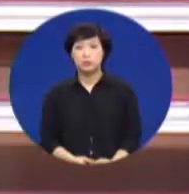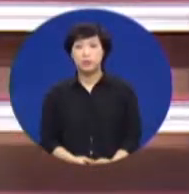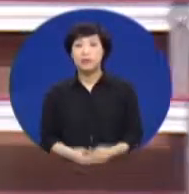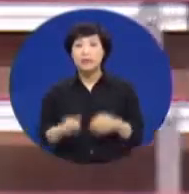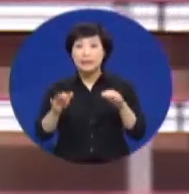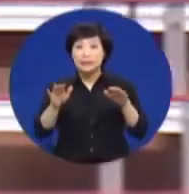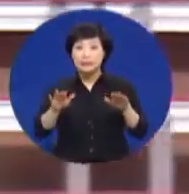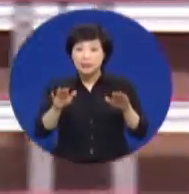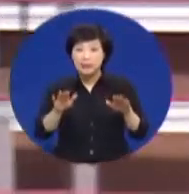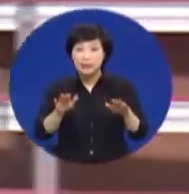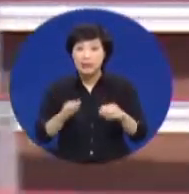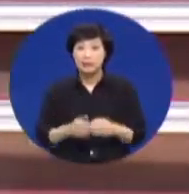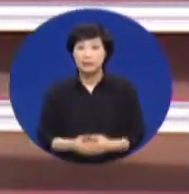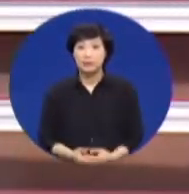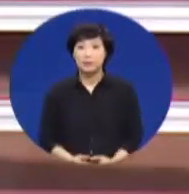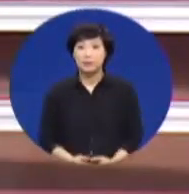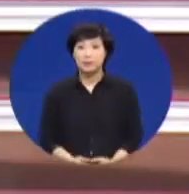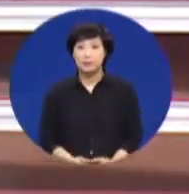그런데